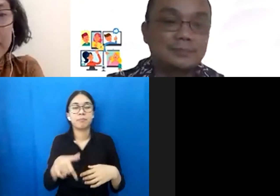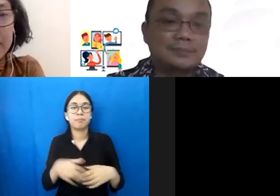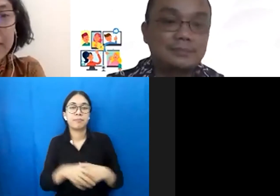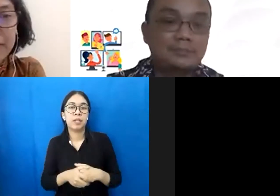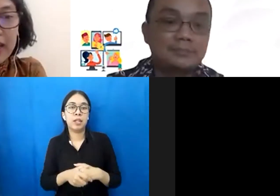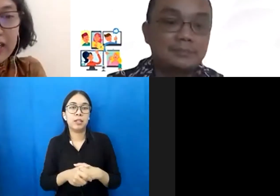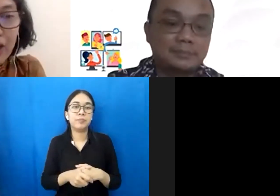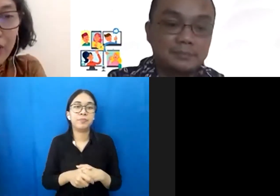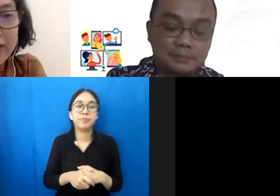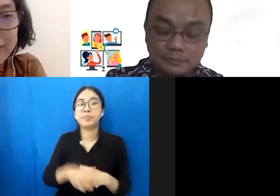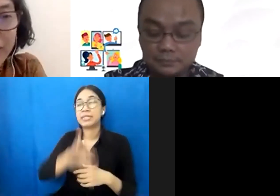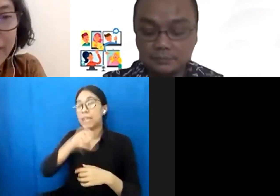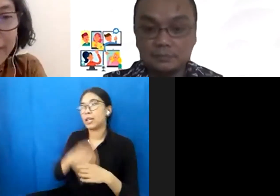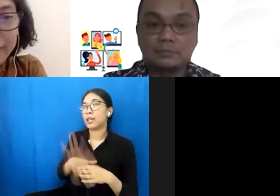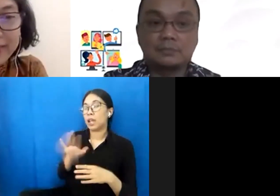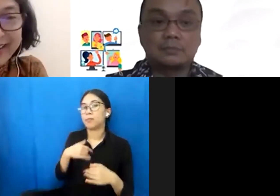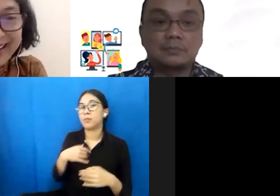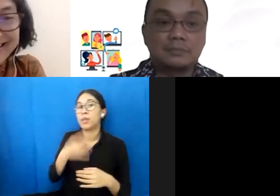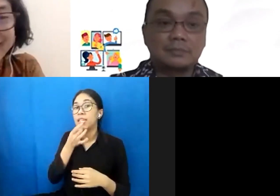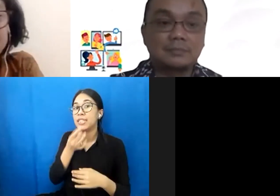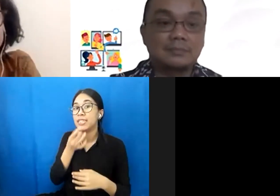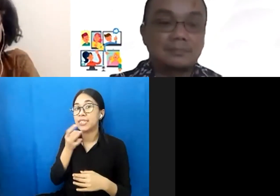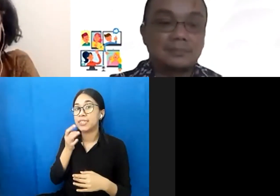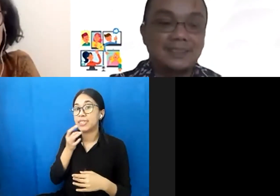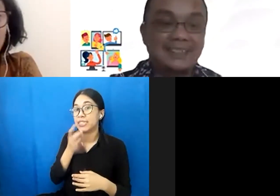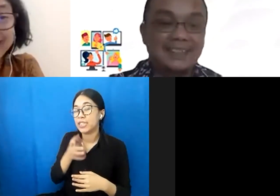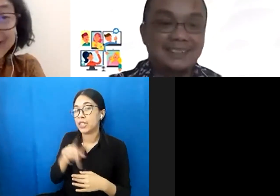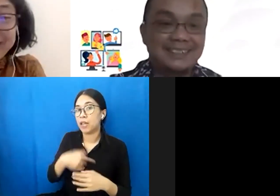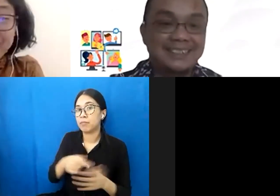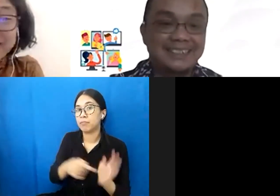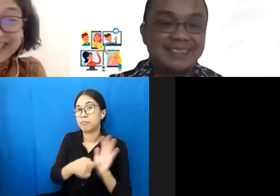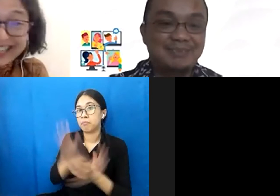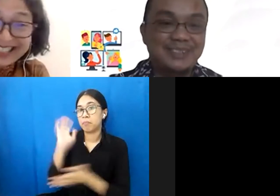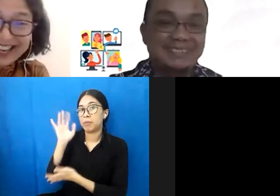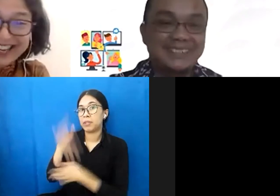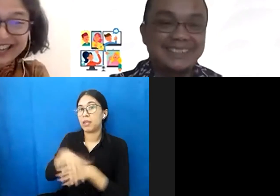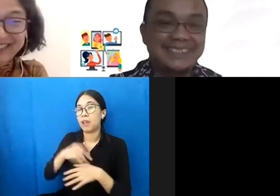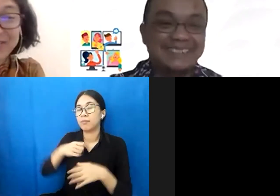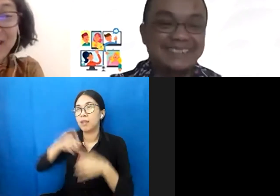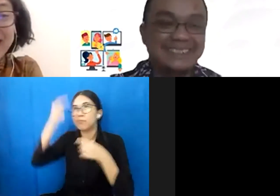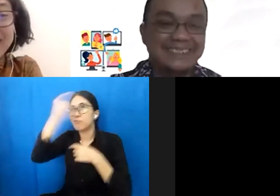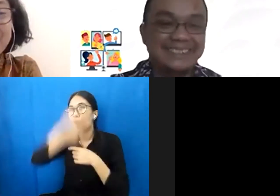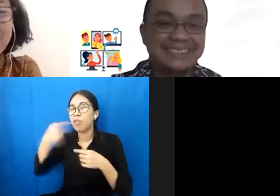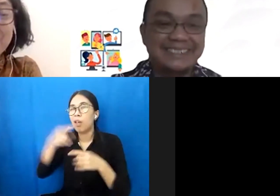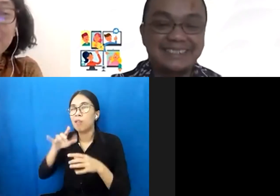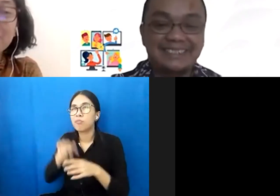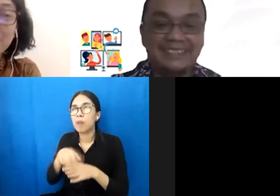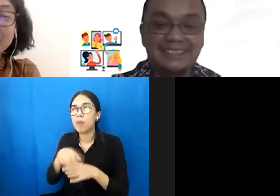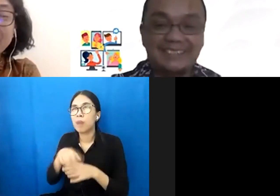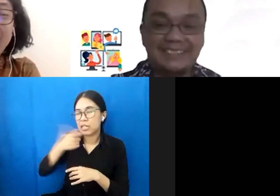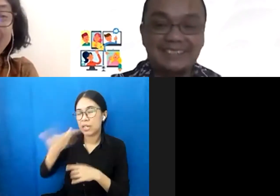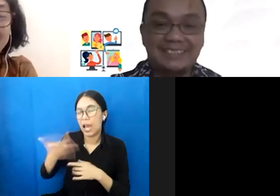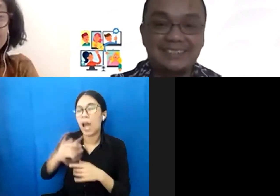kasih banyak Mas Bram. Ini kalau boleh izin, boleh saya pakai PPT ya, biar nggak bosen gitu melihat wajah saya. Jadi ada visualisasi yang membantu juga